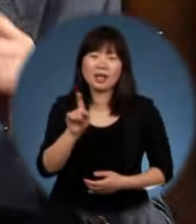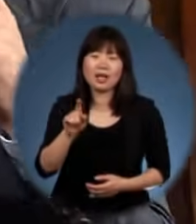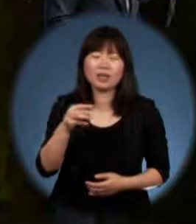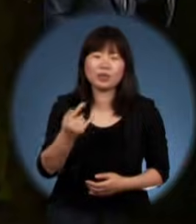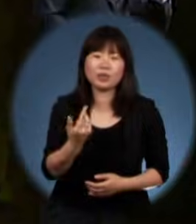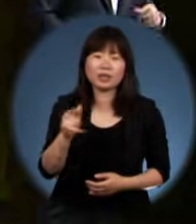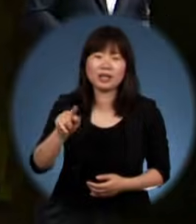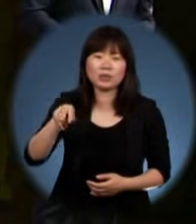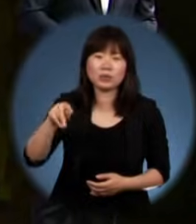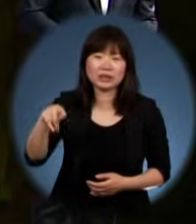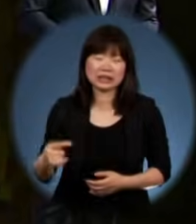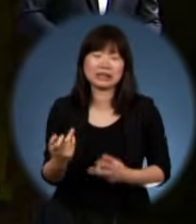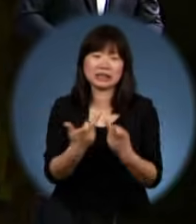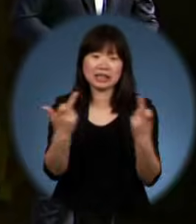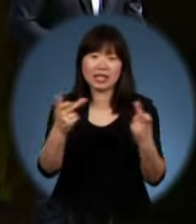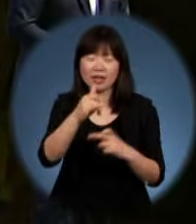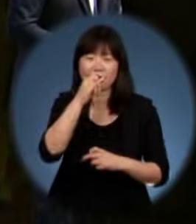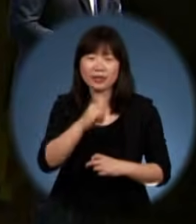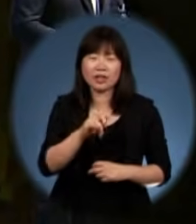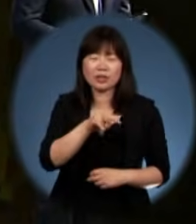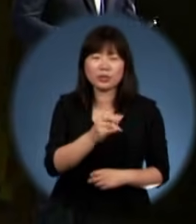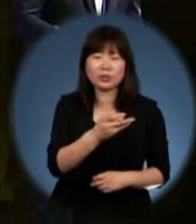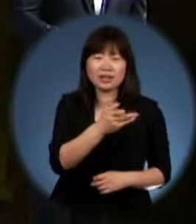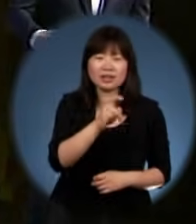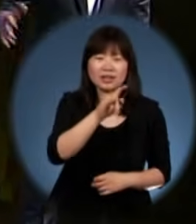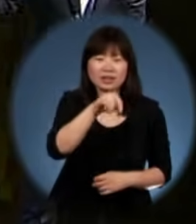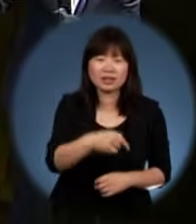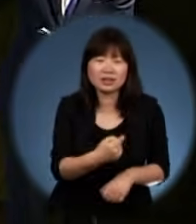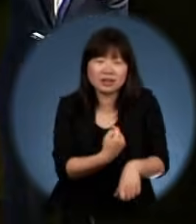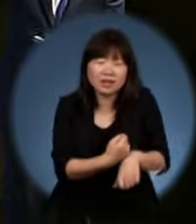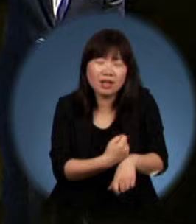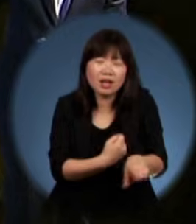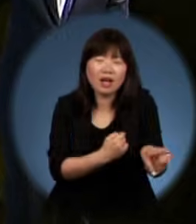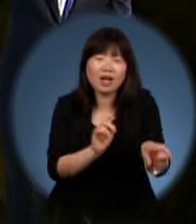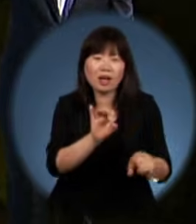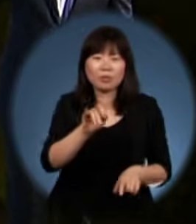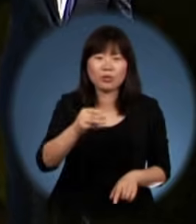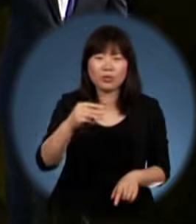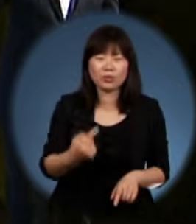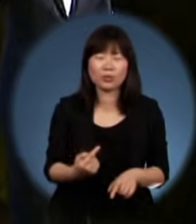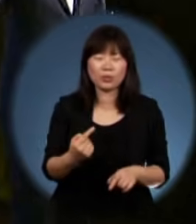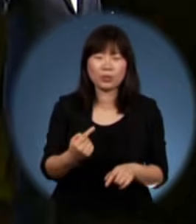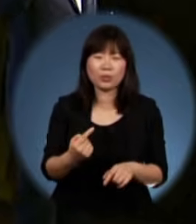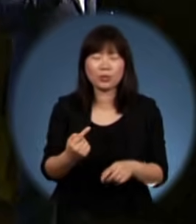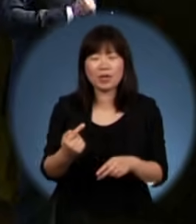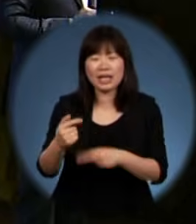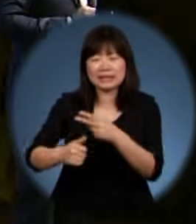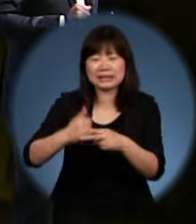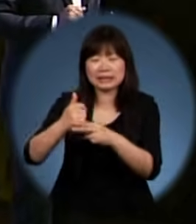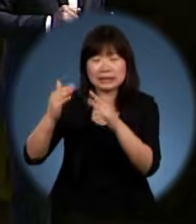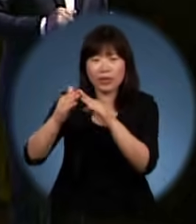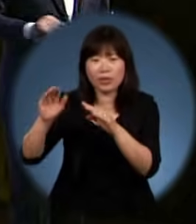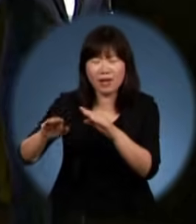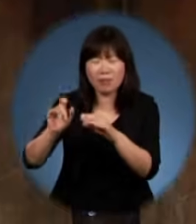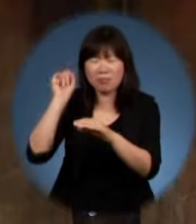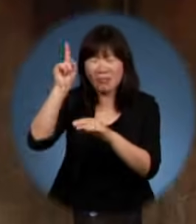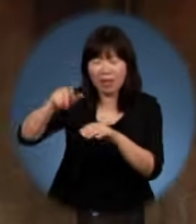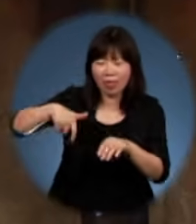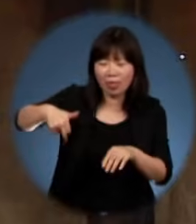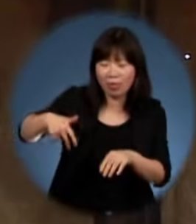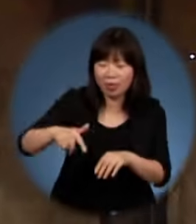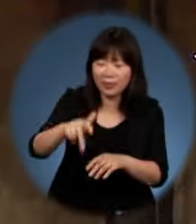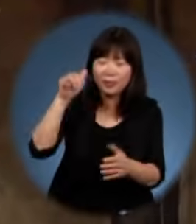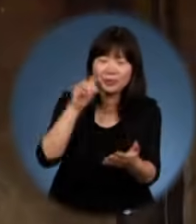산입니다 소크라테스가 신탁을 받기 위해서 앞으로 신전의 뭔 길을 걸어서 도착했습니다 제가